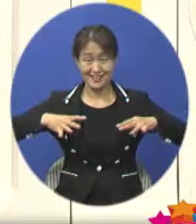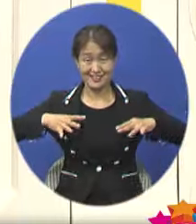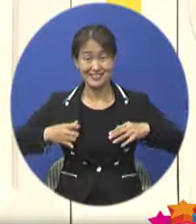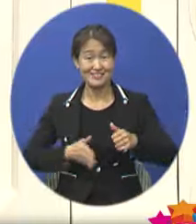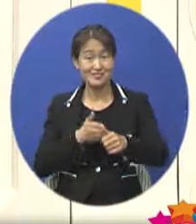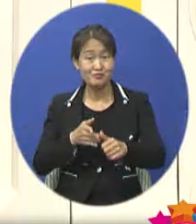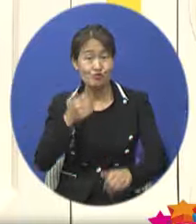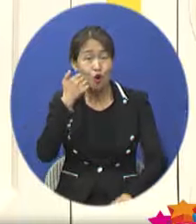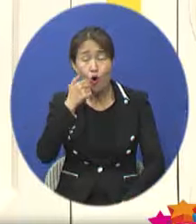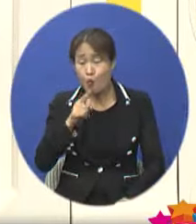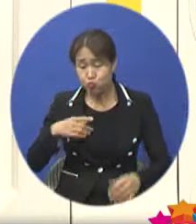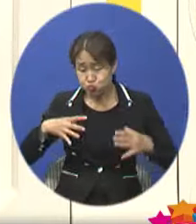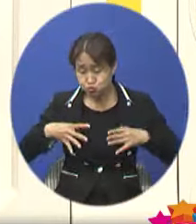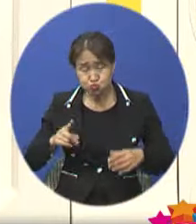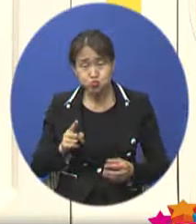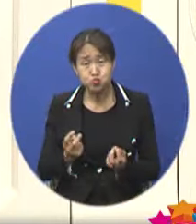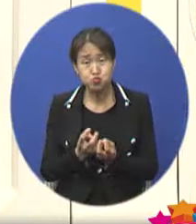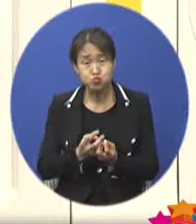누가 어떻게 자라는가? 예.